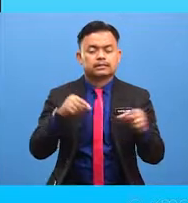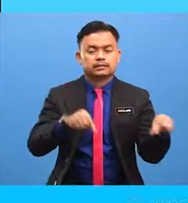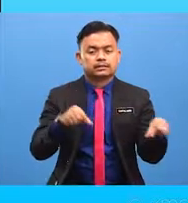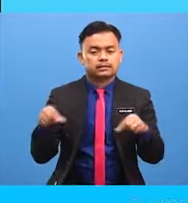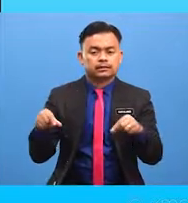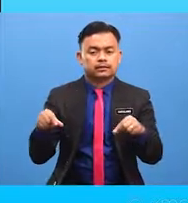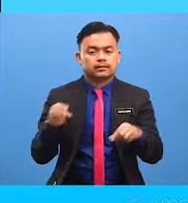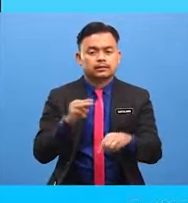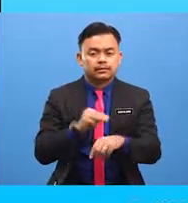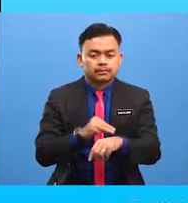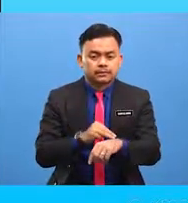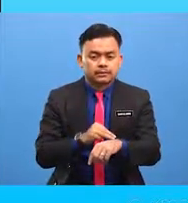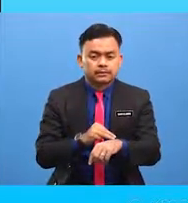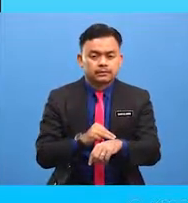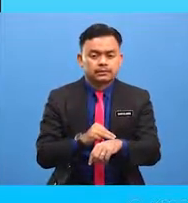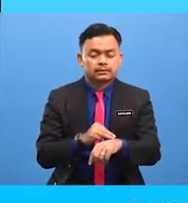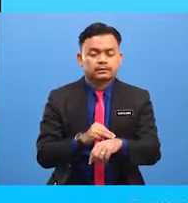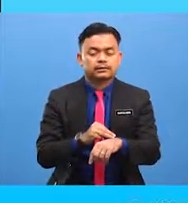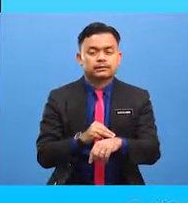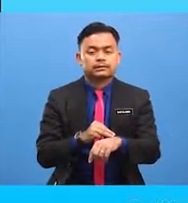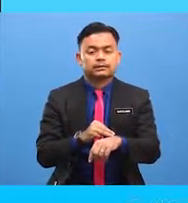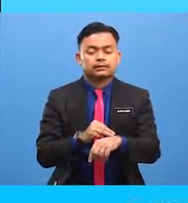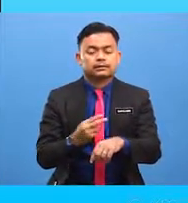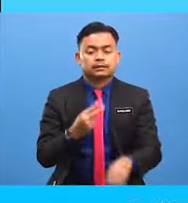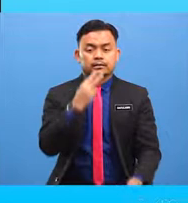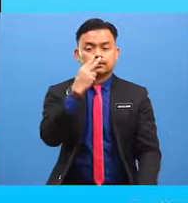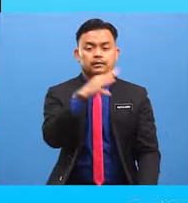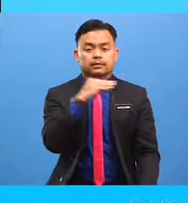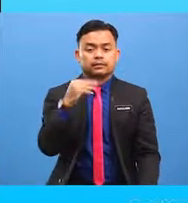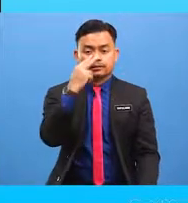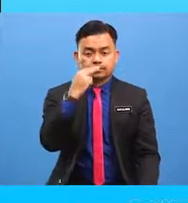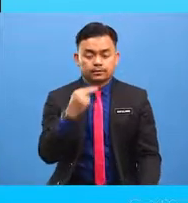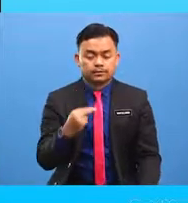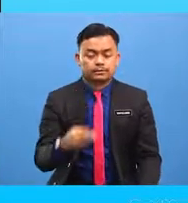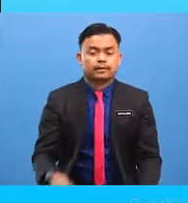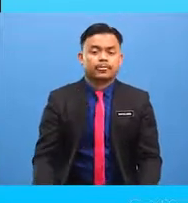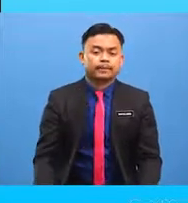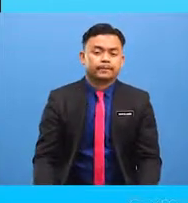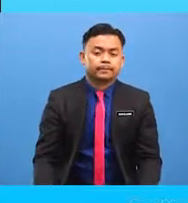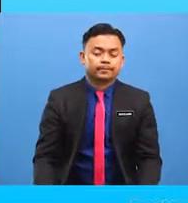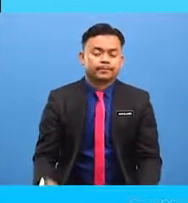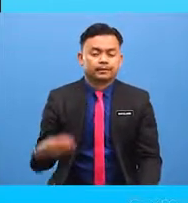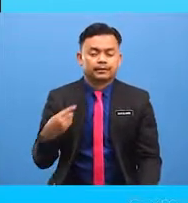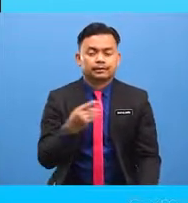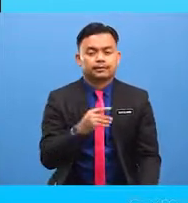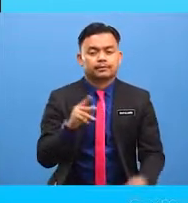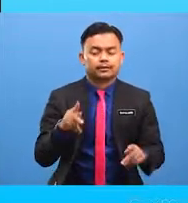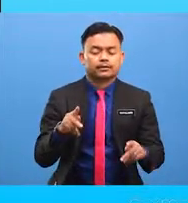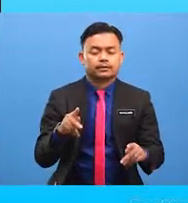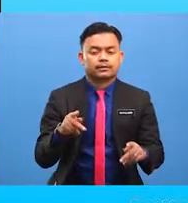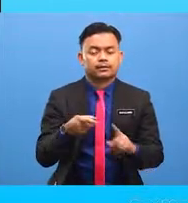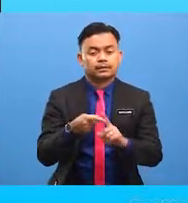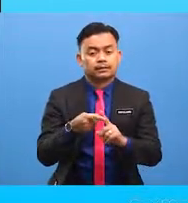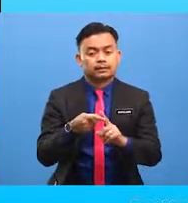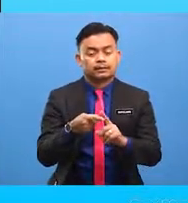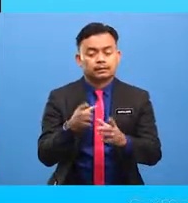kamu menarik nafas dan menghembus nafas. Kita sepatutnya dapat merasakan dada